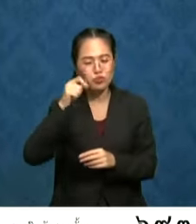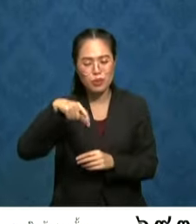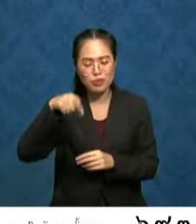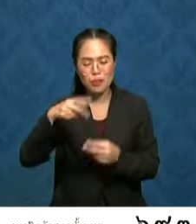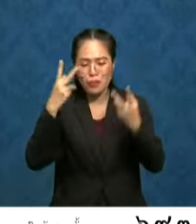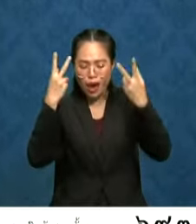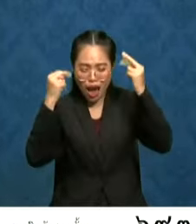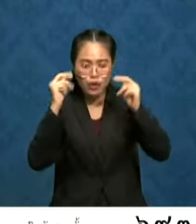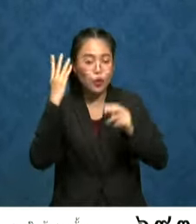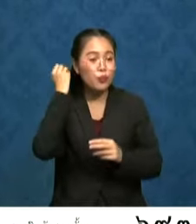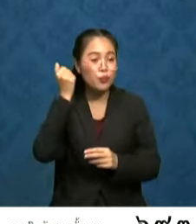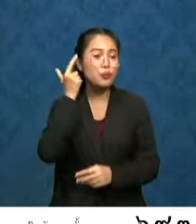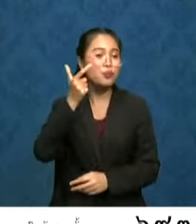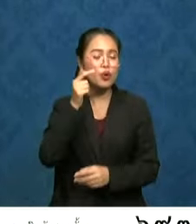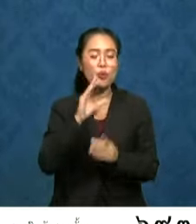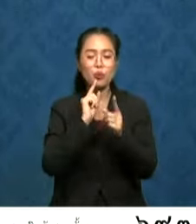ท่านประธาน